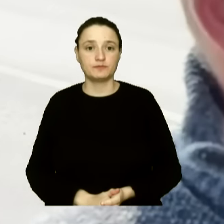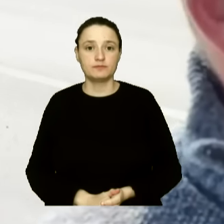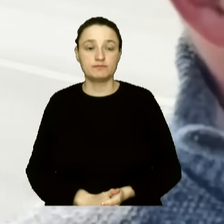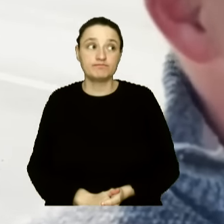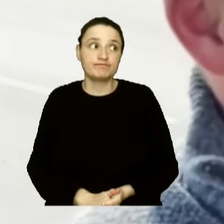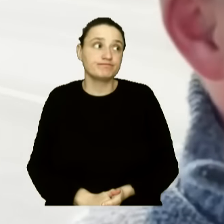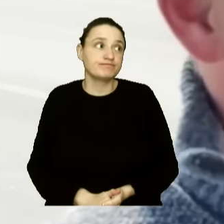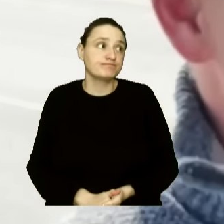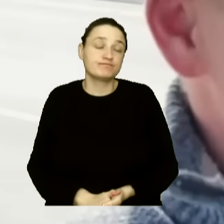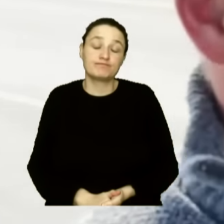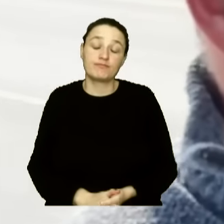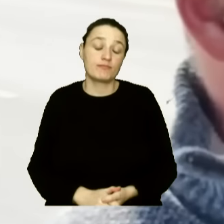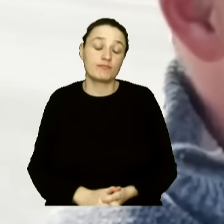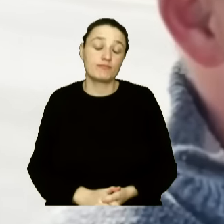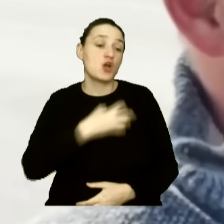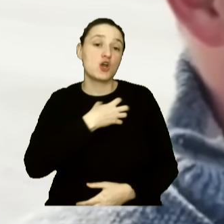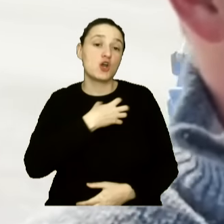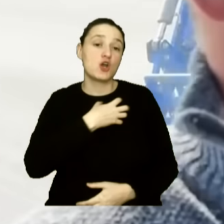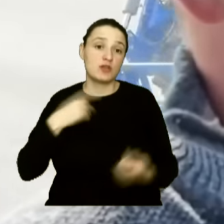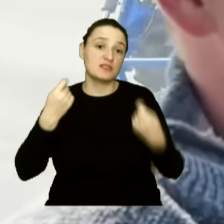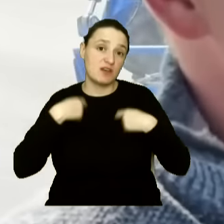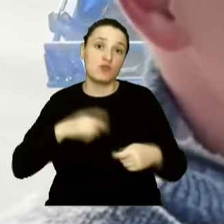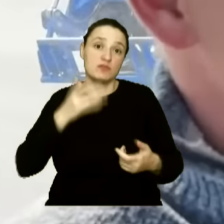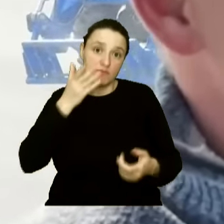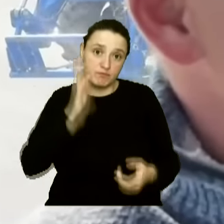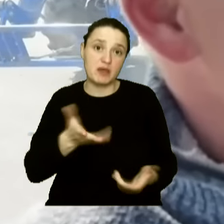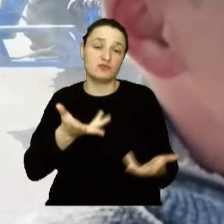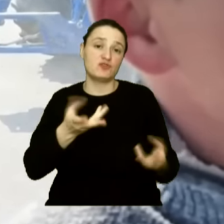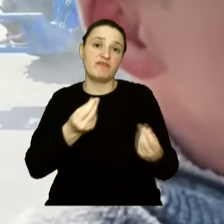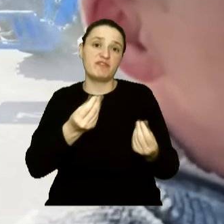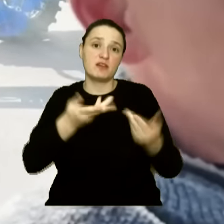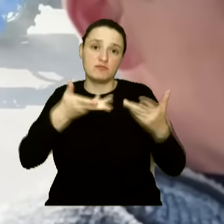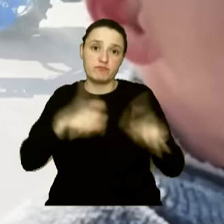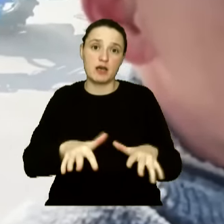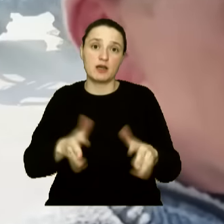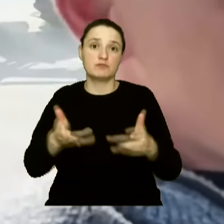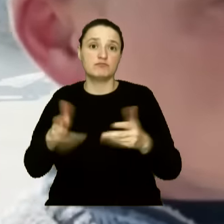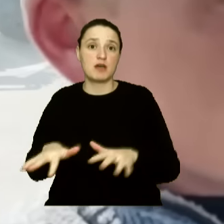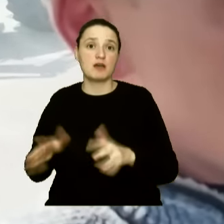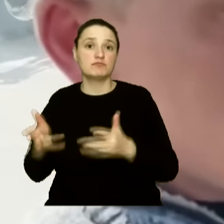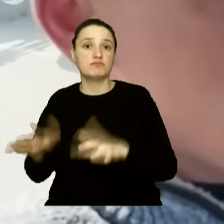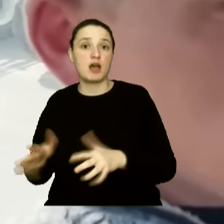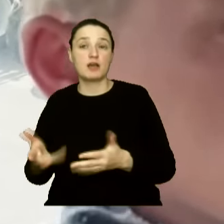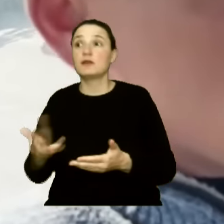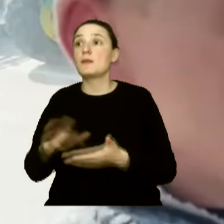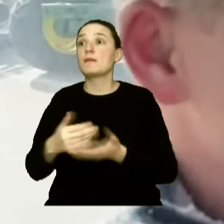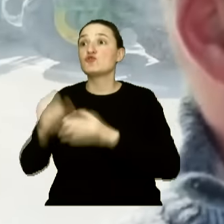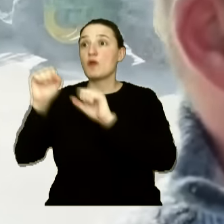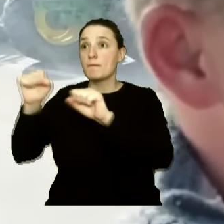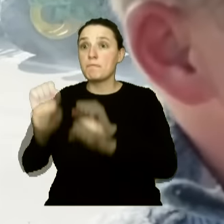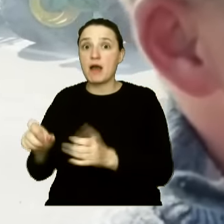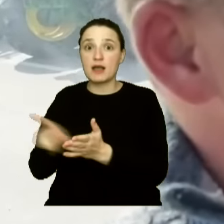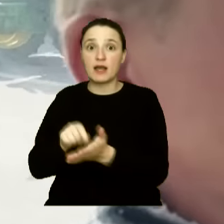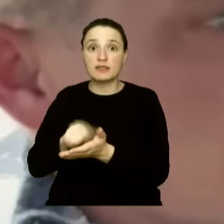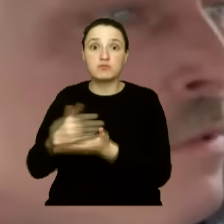bardzo dużo gospodarstw chyba pobankrutuje. Tym bardziej, że jeżeli ktoś ma jakieś kredyty do spłacania, to go nie